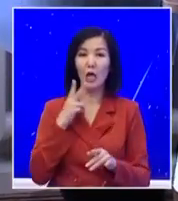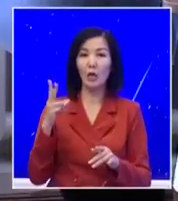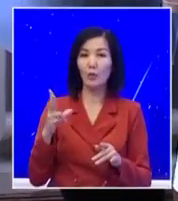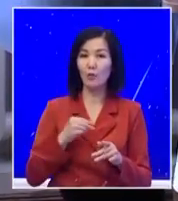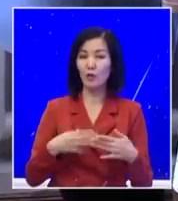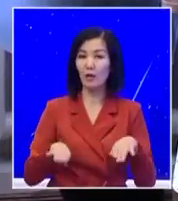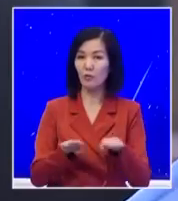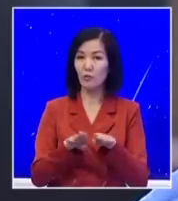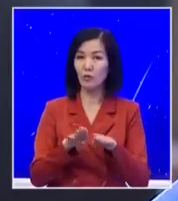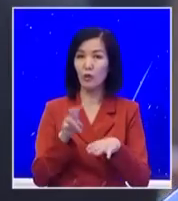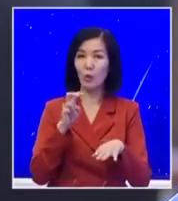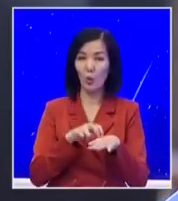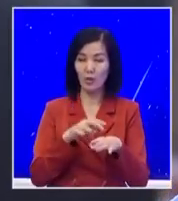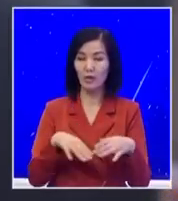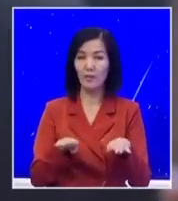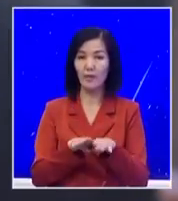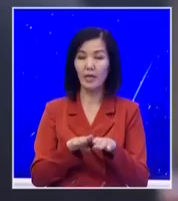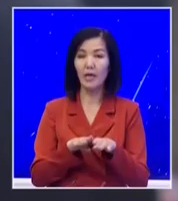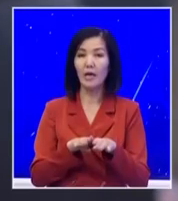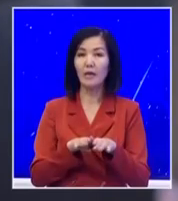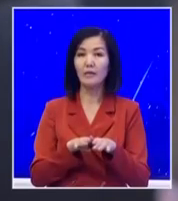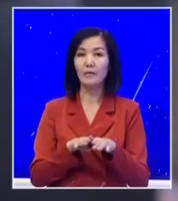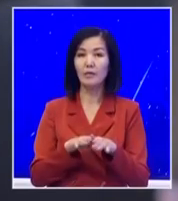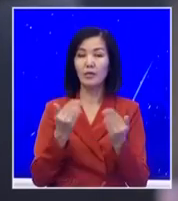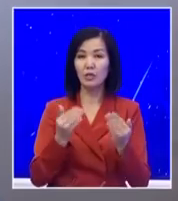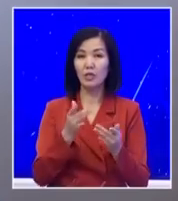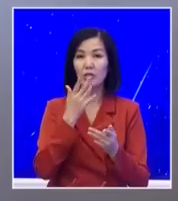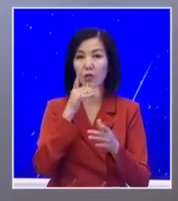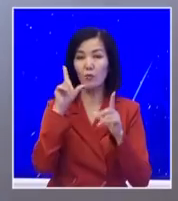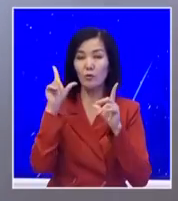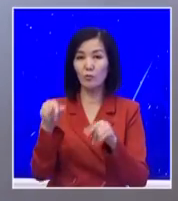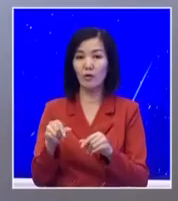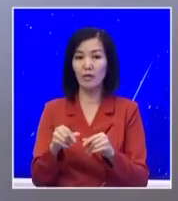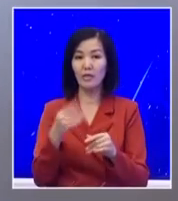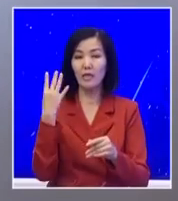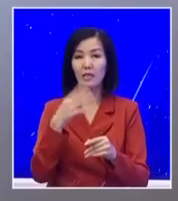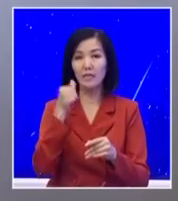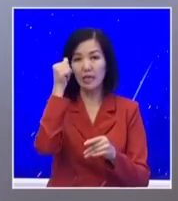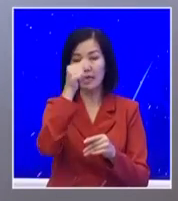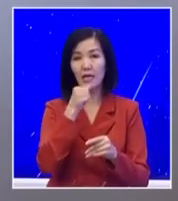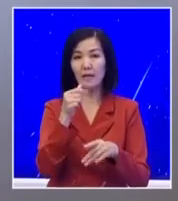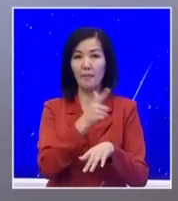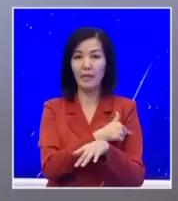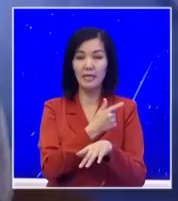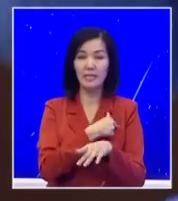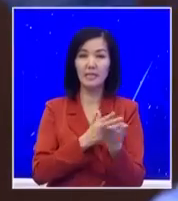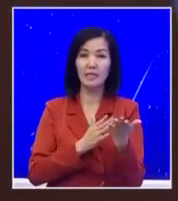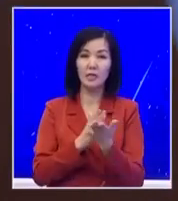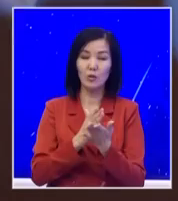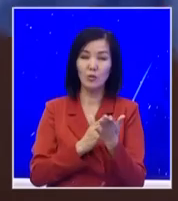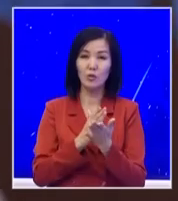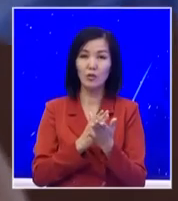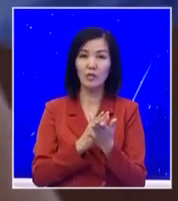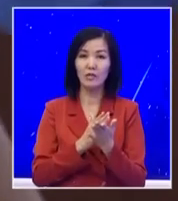стопам родителей и тоже стала доктором, продолжив свою карьеру за рубежом. Майра Умарова за 40-летие своего медицинского пути прошла путь